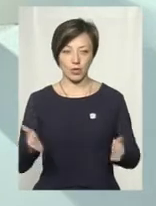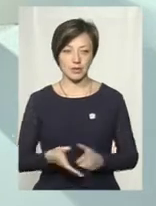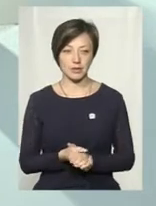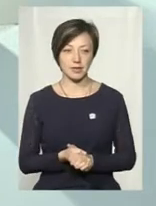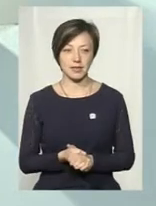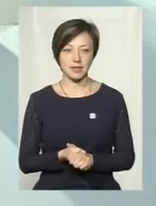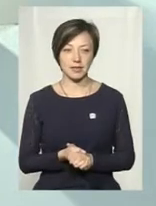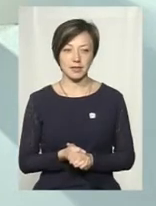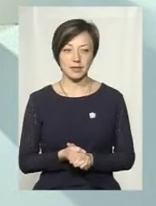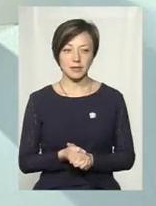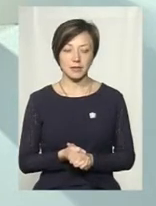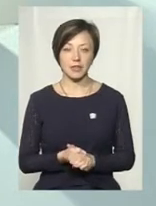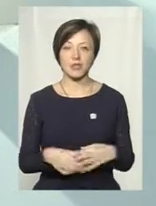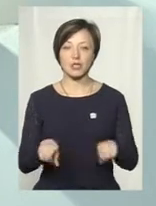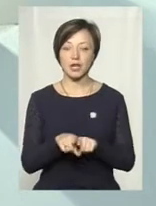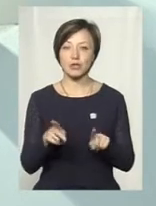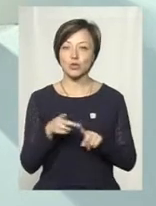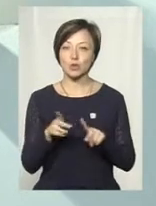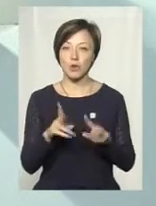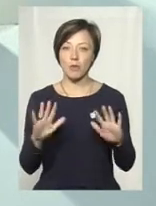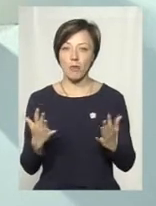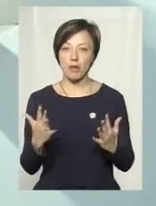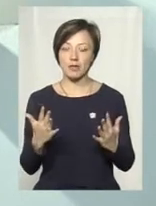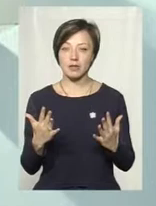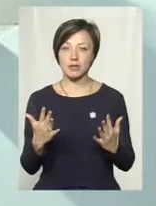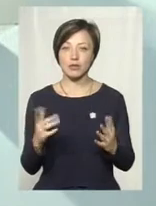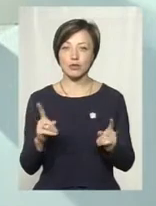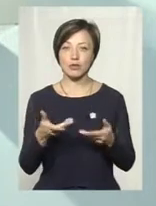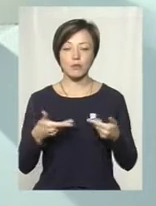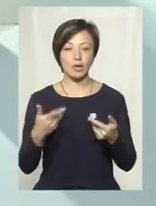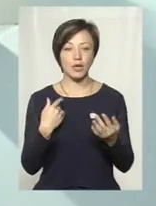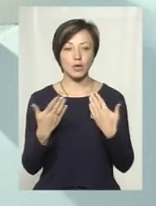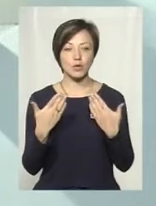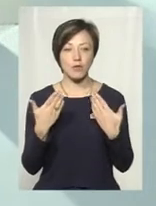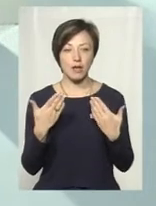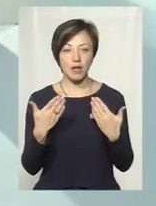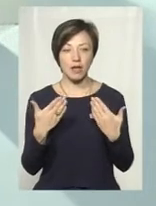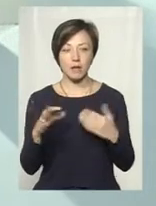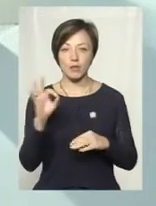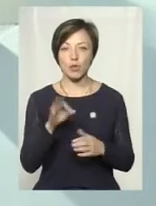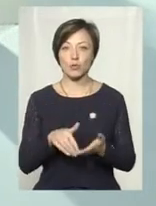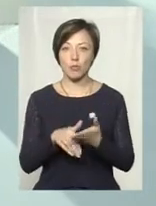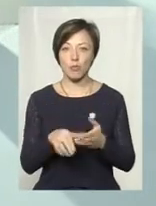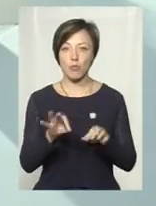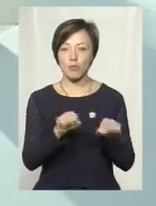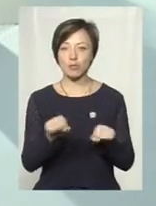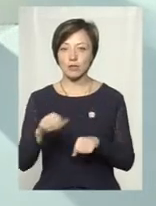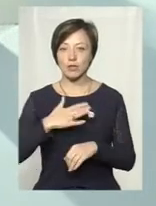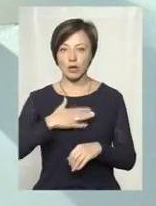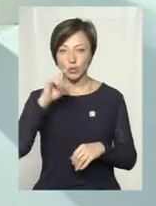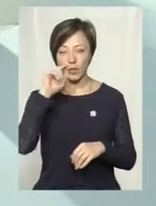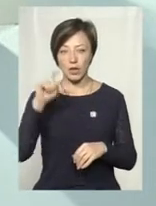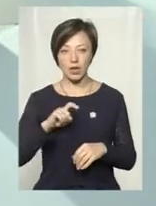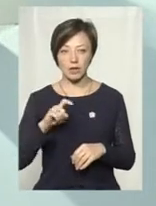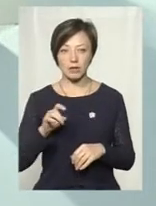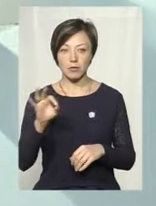І теж другий момент, що ми розмовляли про допомогу, про можливості нашої України